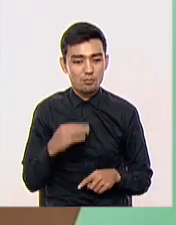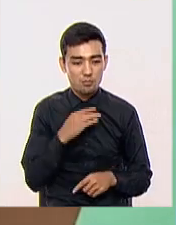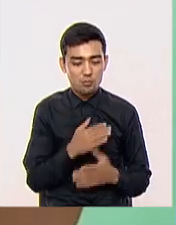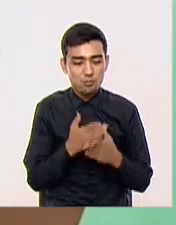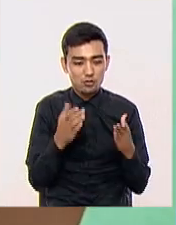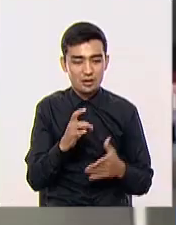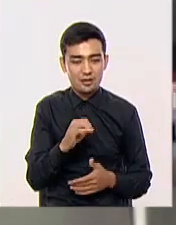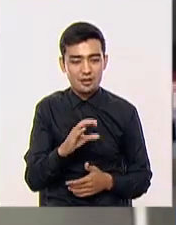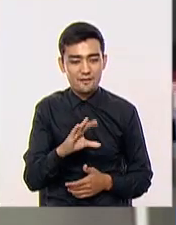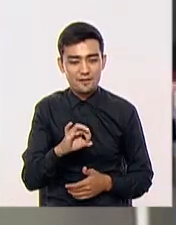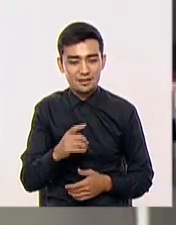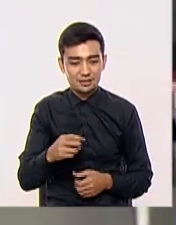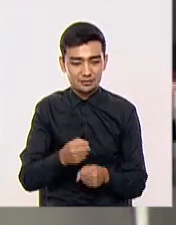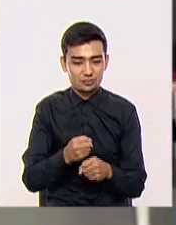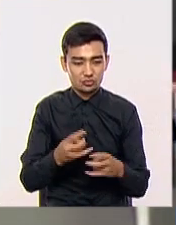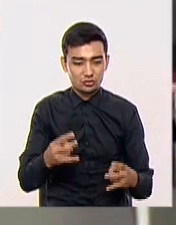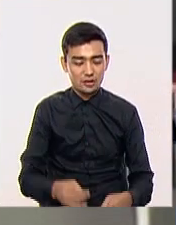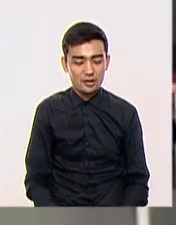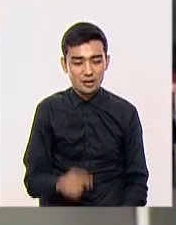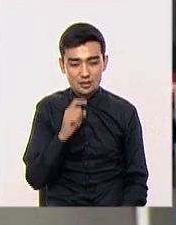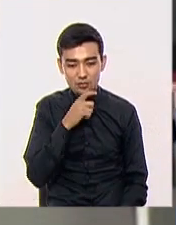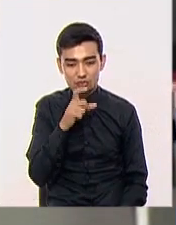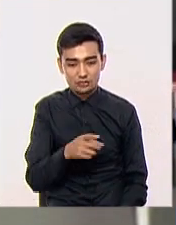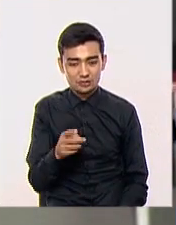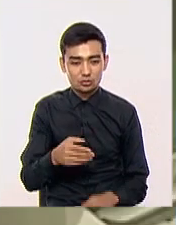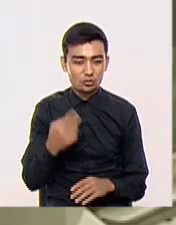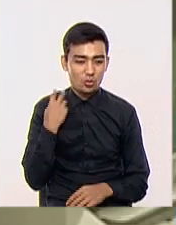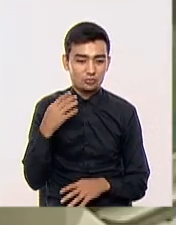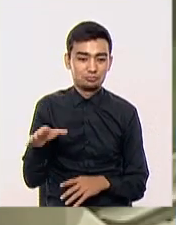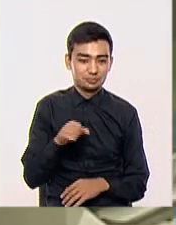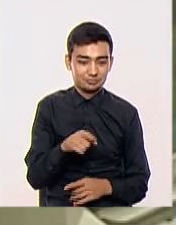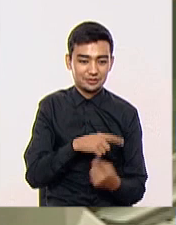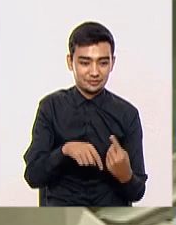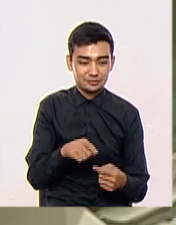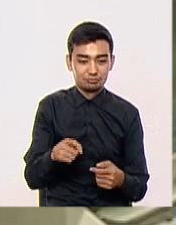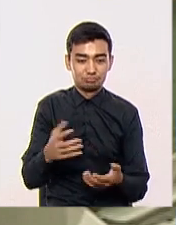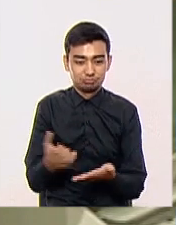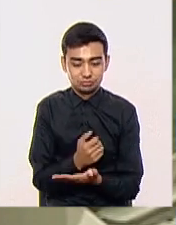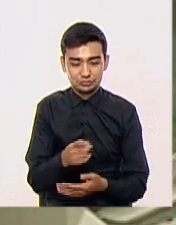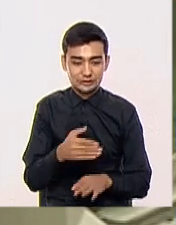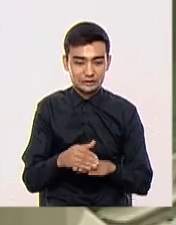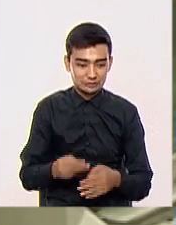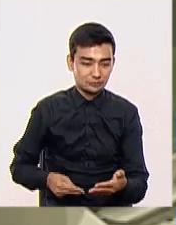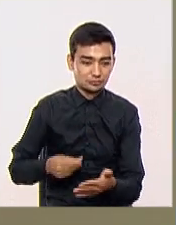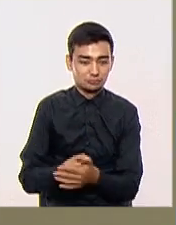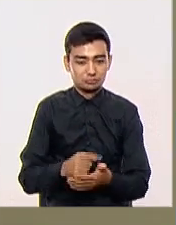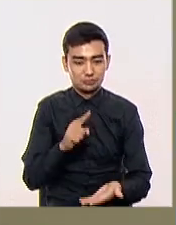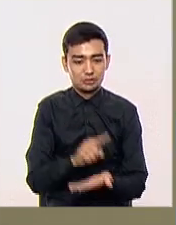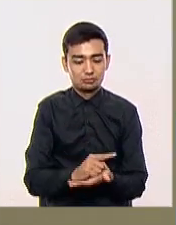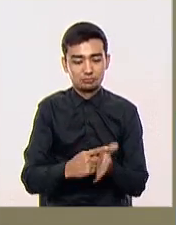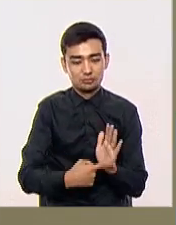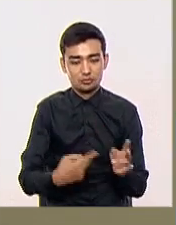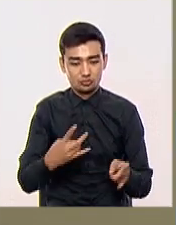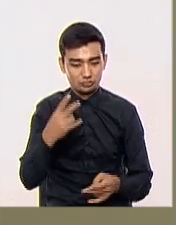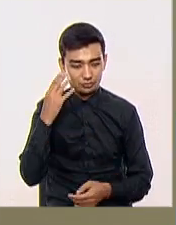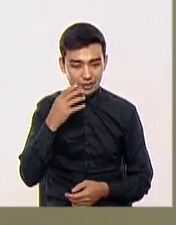ревизия жасау керек. Экономист қарыз алып төлемей жүрген бизнес иелерін қалайда тауып несиесін төлеуге міндеттеу керек деген